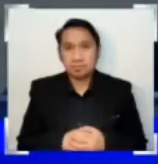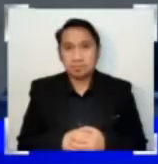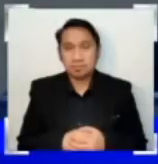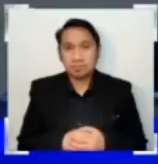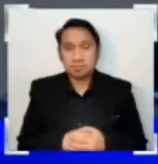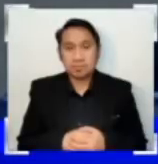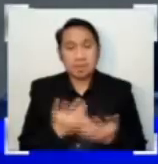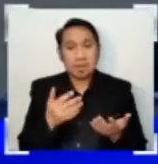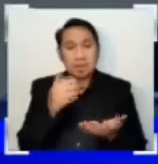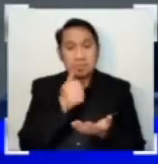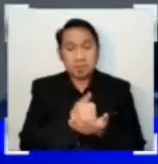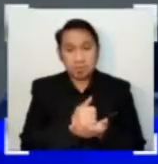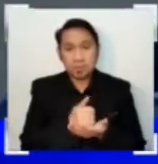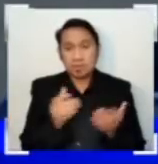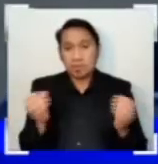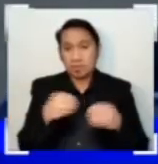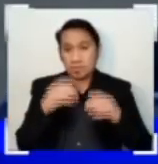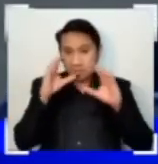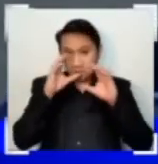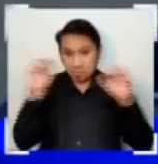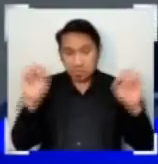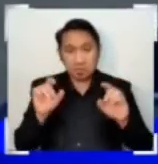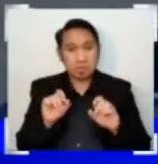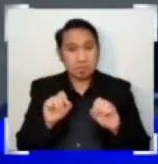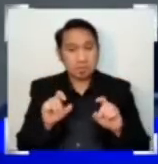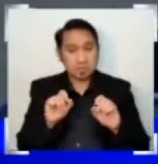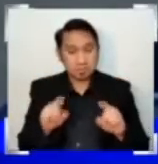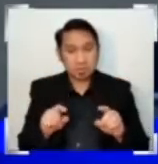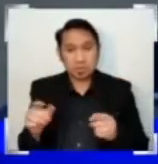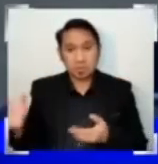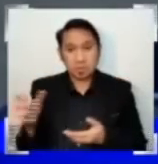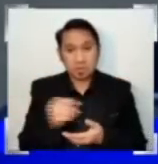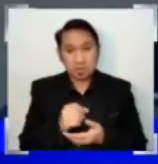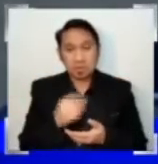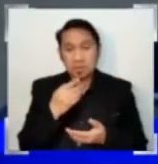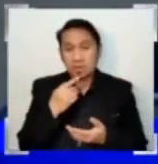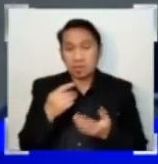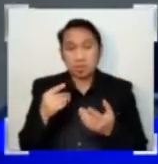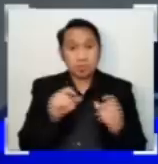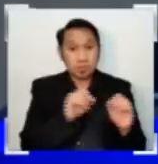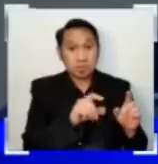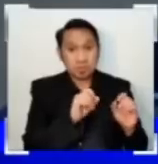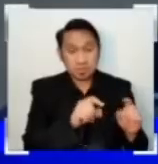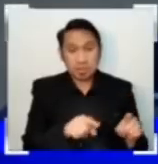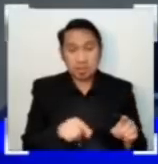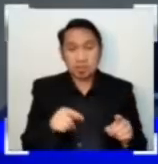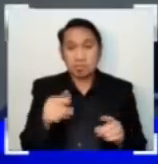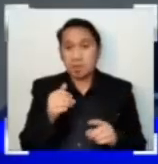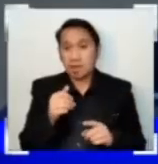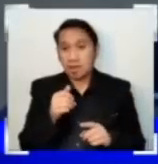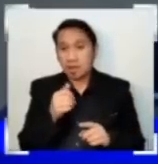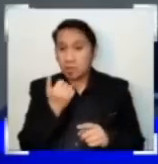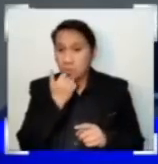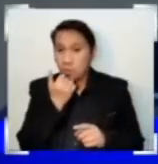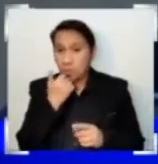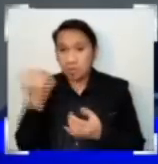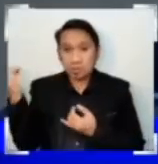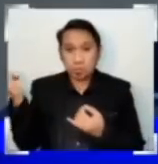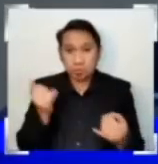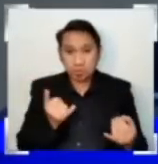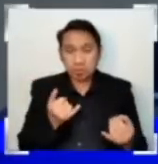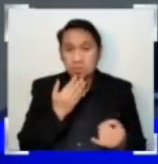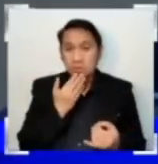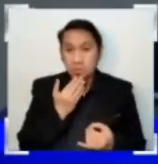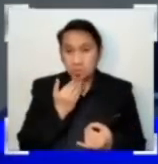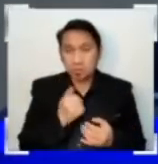Aprobado na po ng Malacañang ang pagbebenta ng mga nakumpiskang smuggled na asukal ayon po sa isang opisyal ng Sugar Regulatory Administration. At